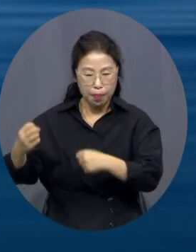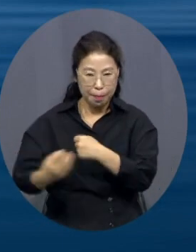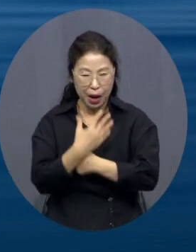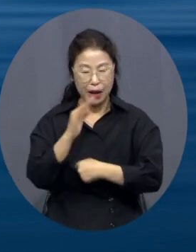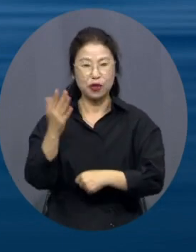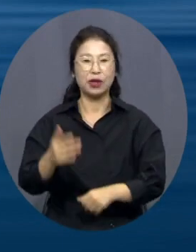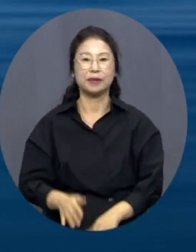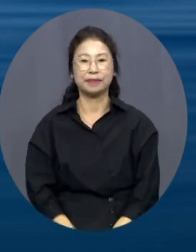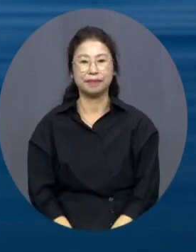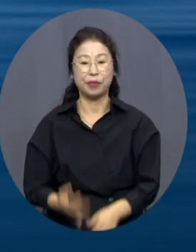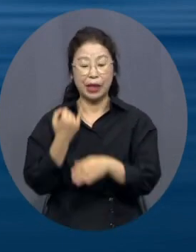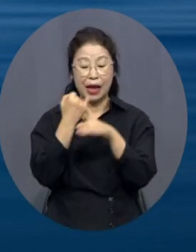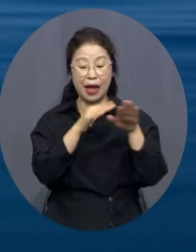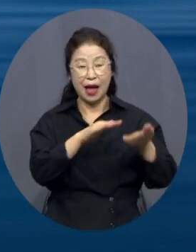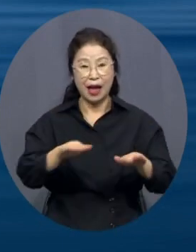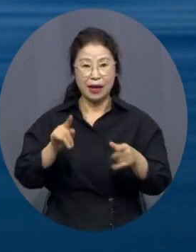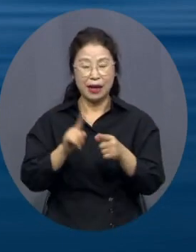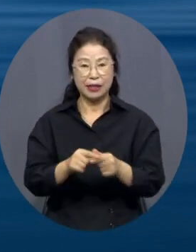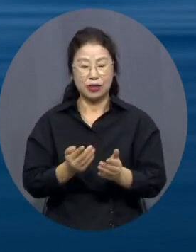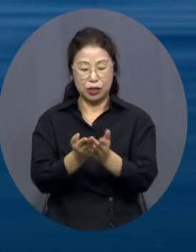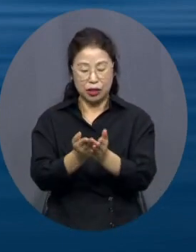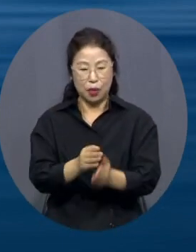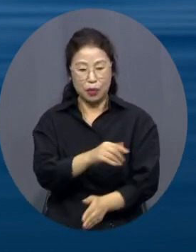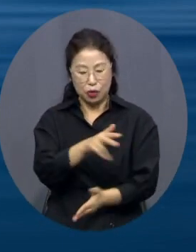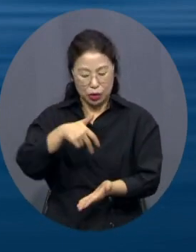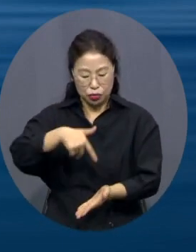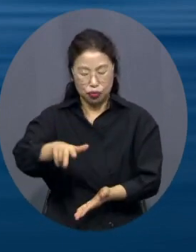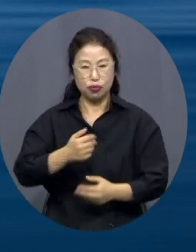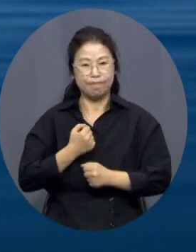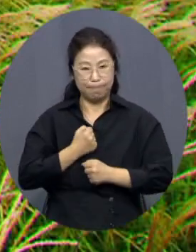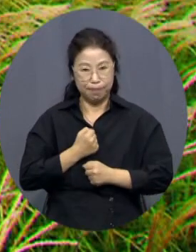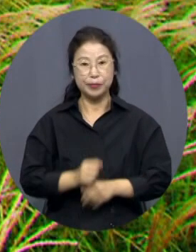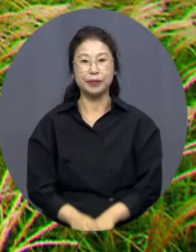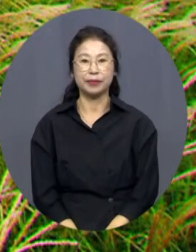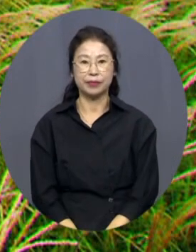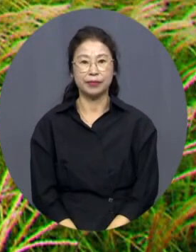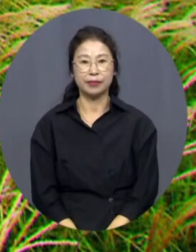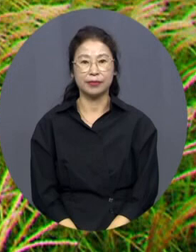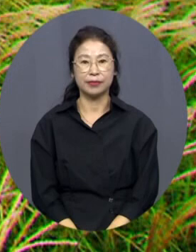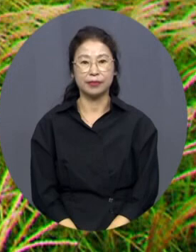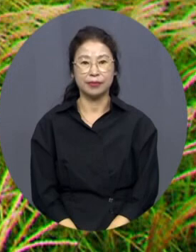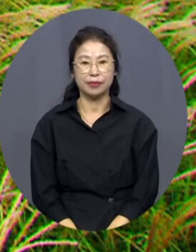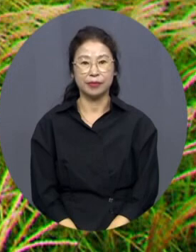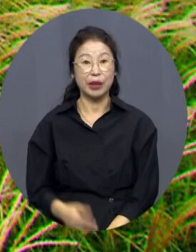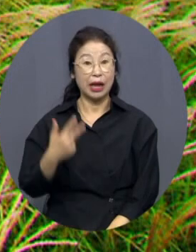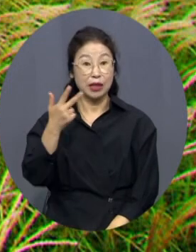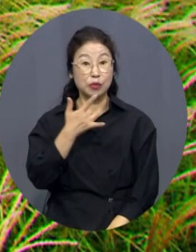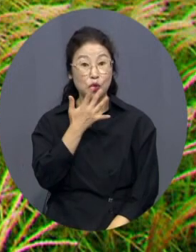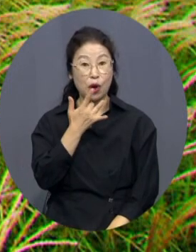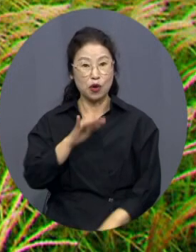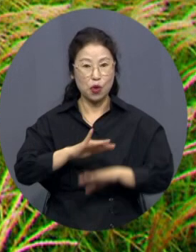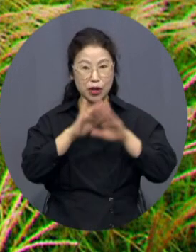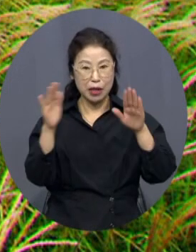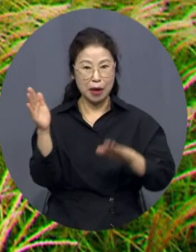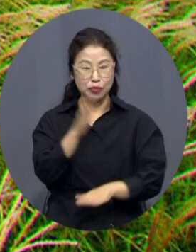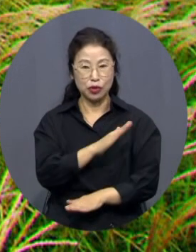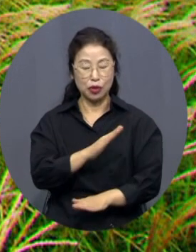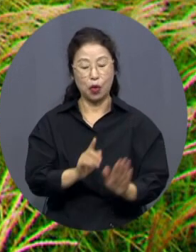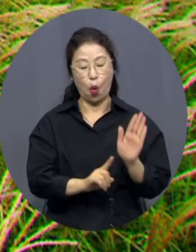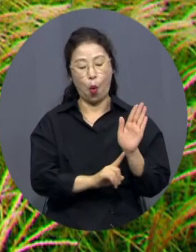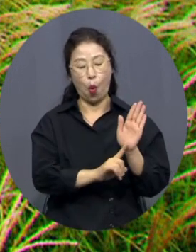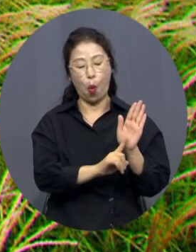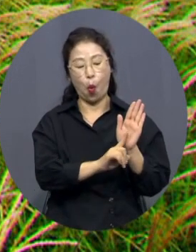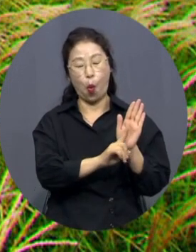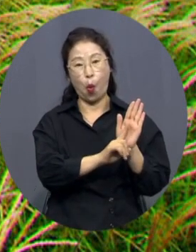일겠습니다 해안가에서는 안전 사고에 유의하시기 바랍니다 다음 주 화요일 낮부터는 기온이 오름